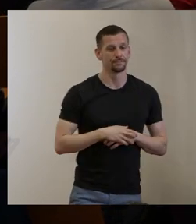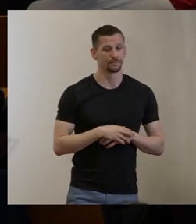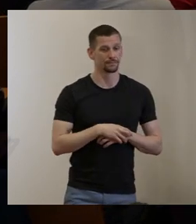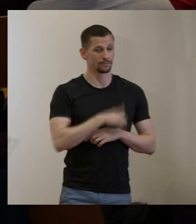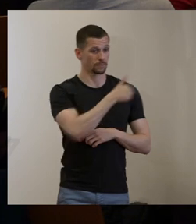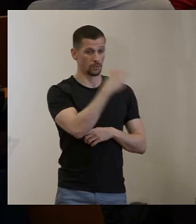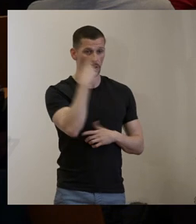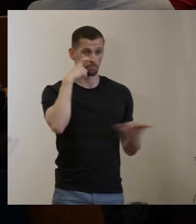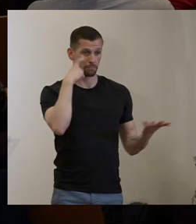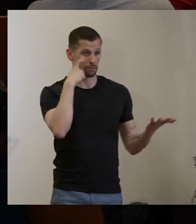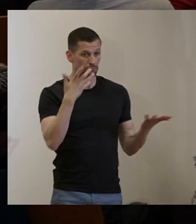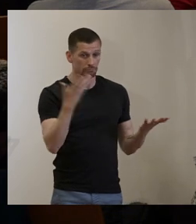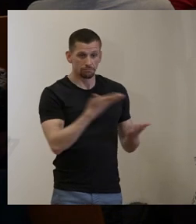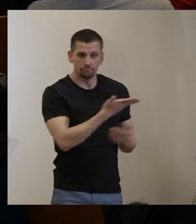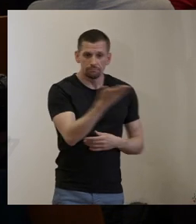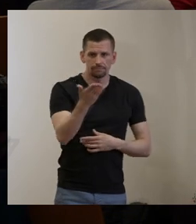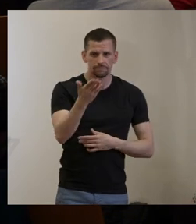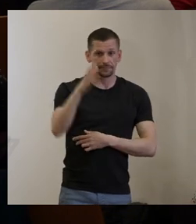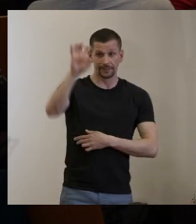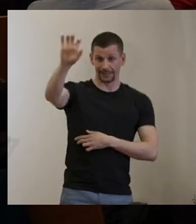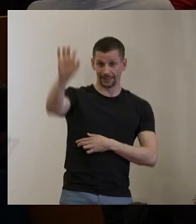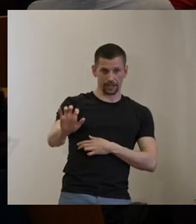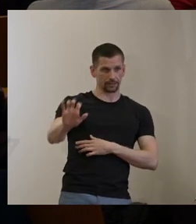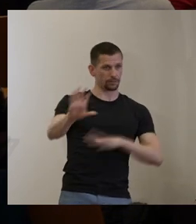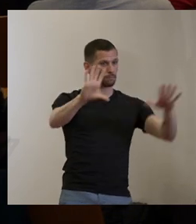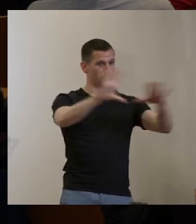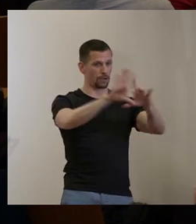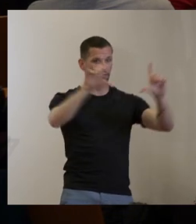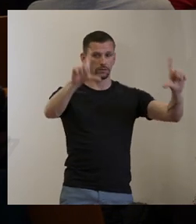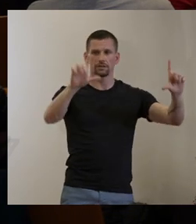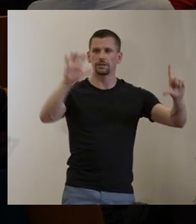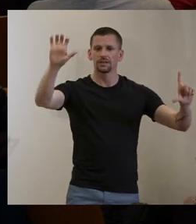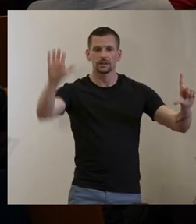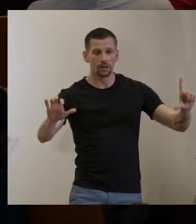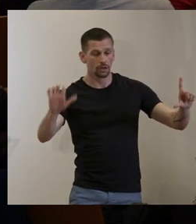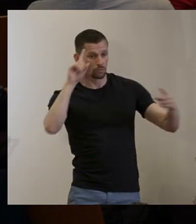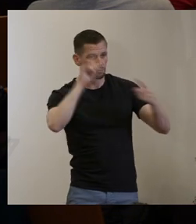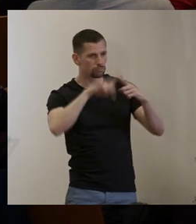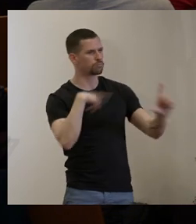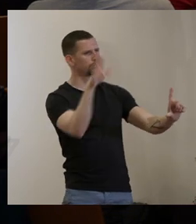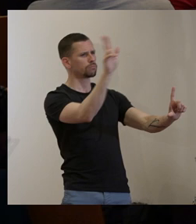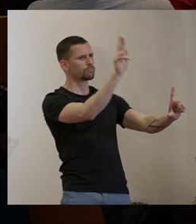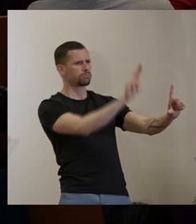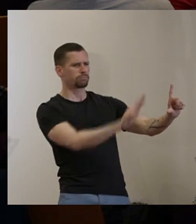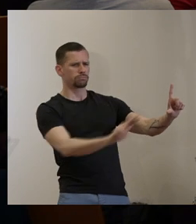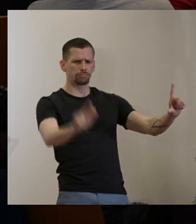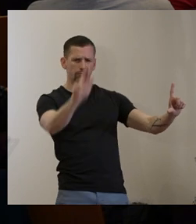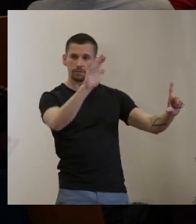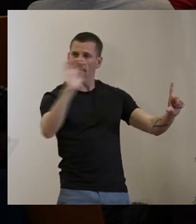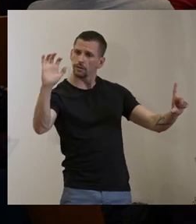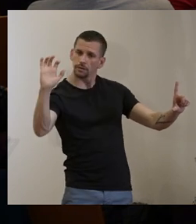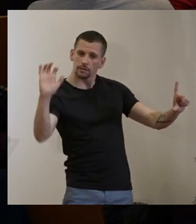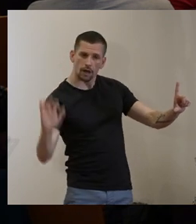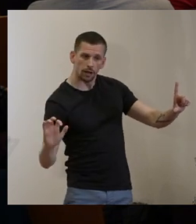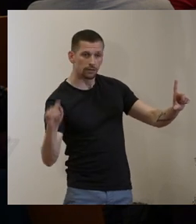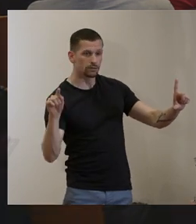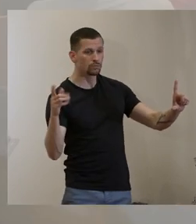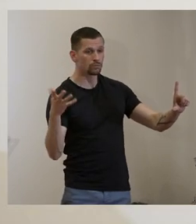que la plume et le pinceau suppléassent tour à tour leur mutuelle